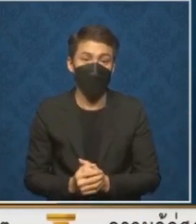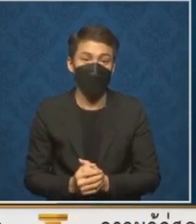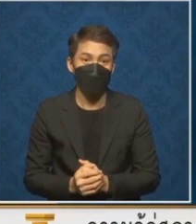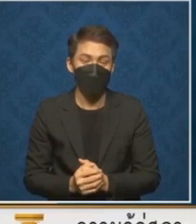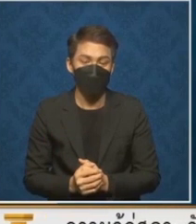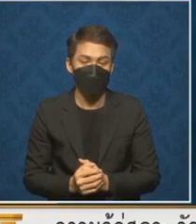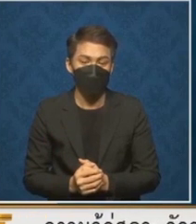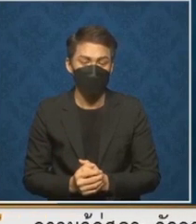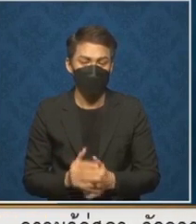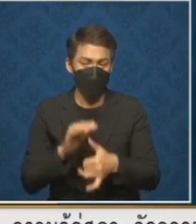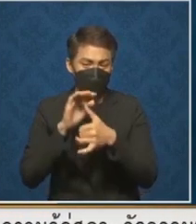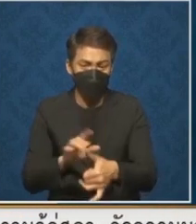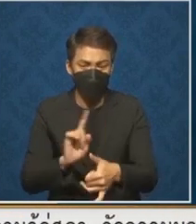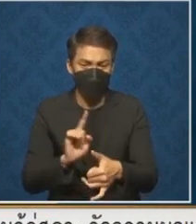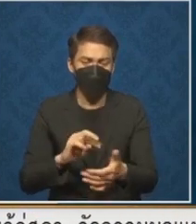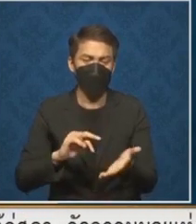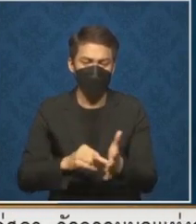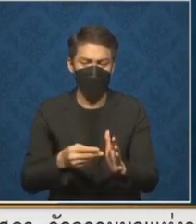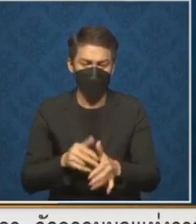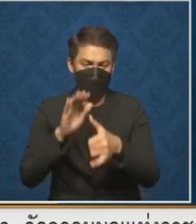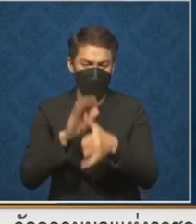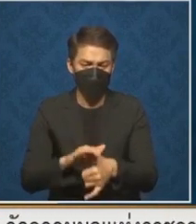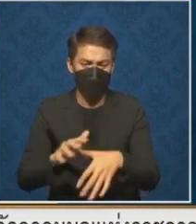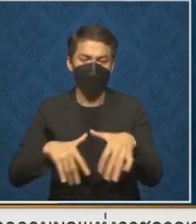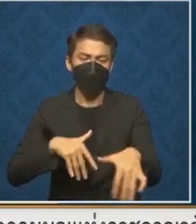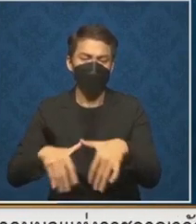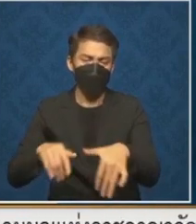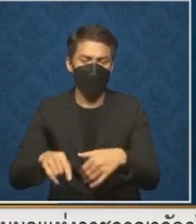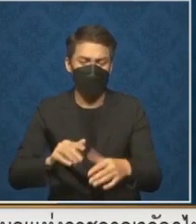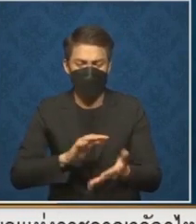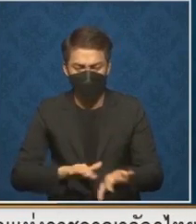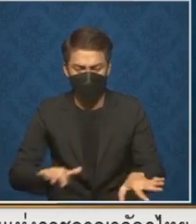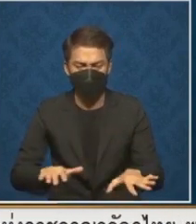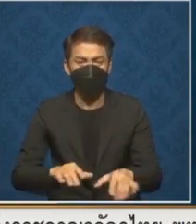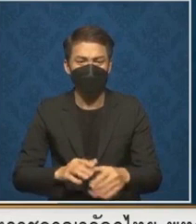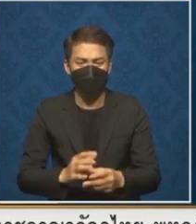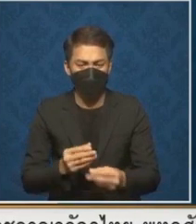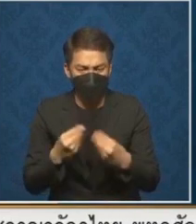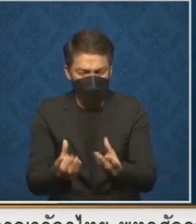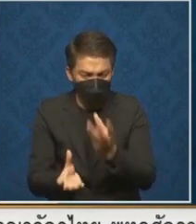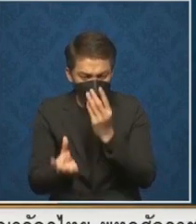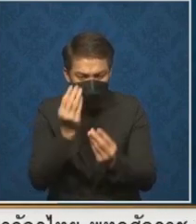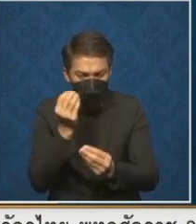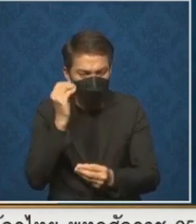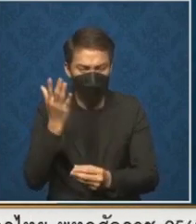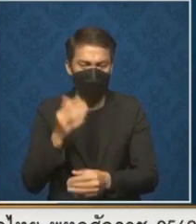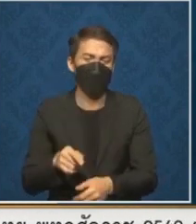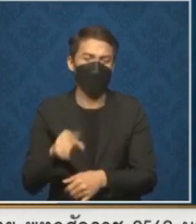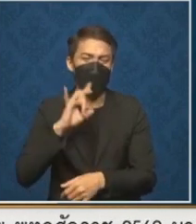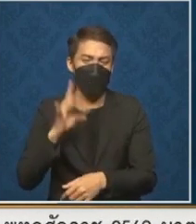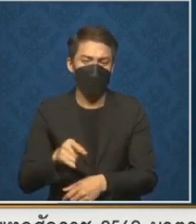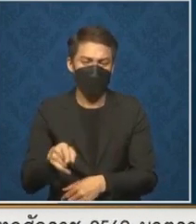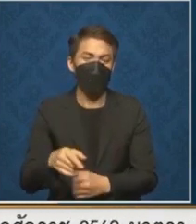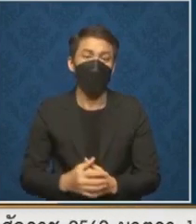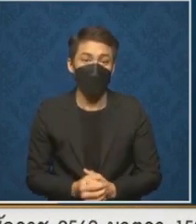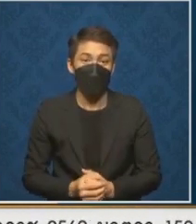ที่หล añadแรงที่สุดก็ทำลายคนใประเทศไมใหมฝรรรู้สาว ๆ ของผมไปเยี่ยมชาวบ้